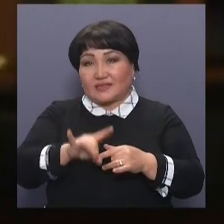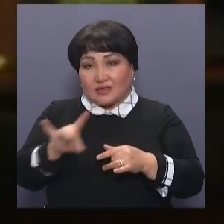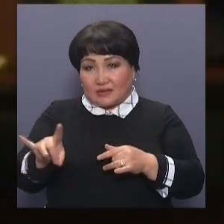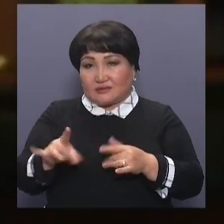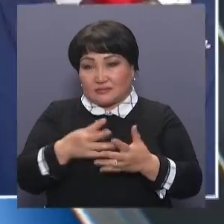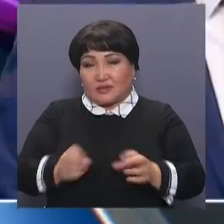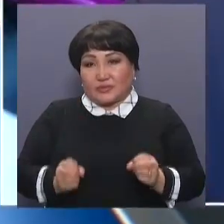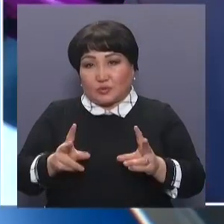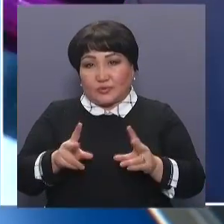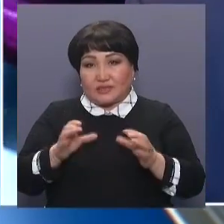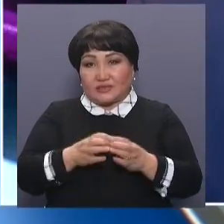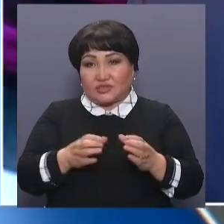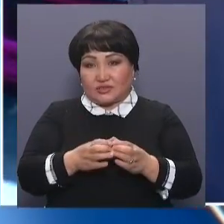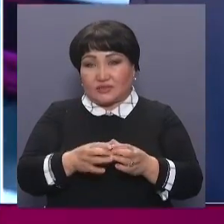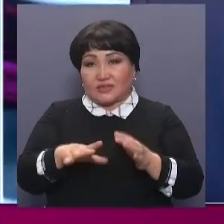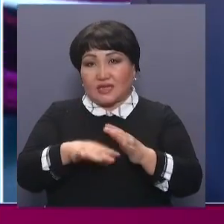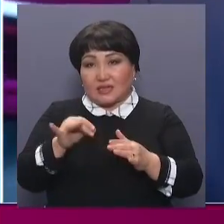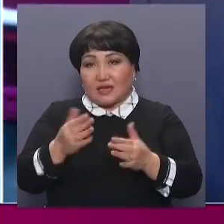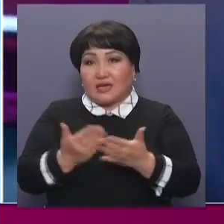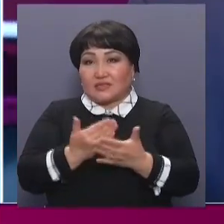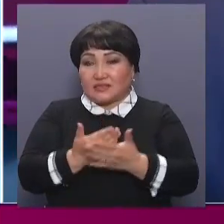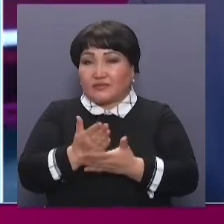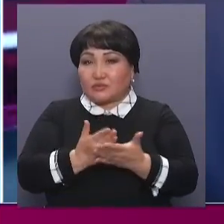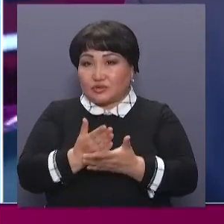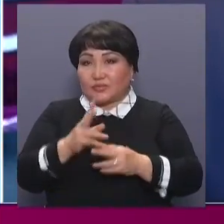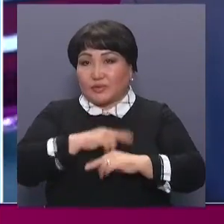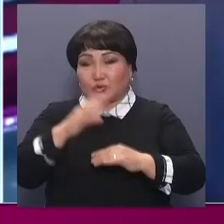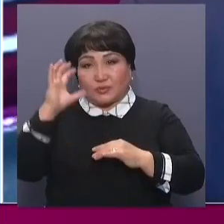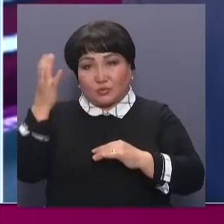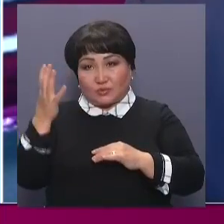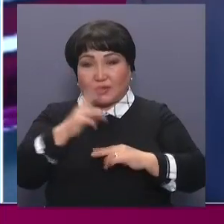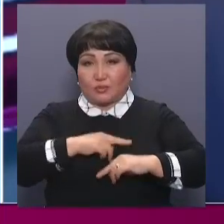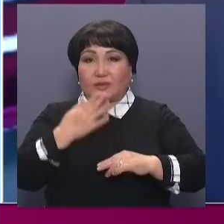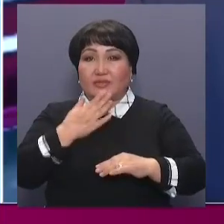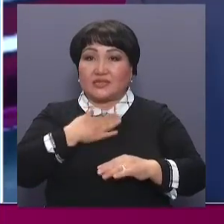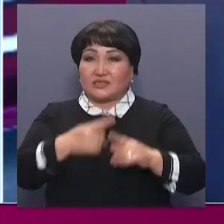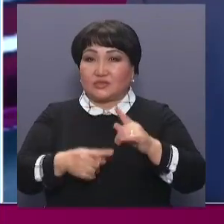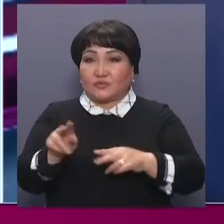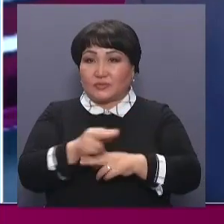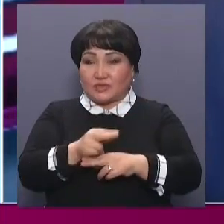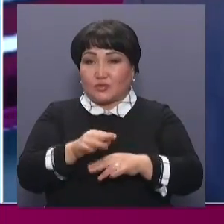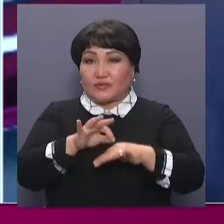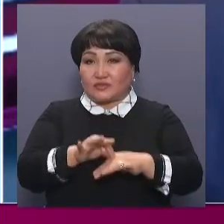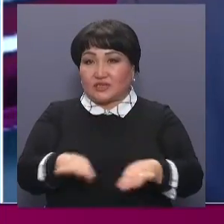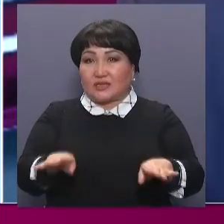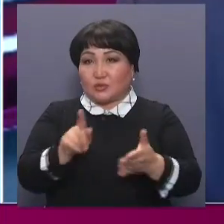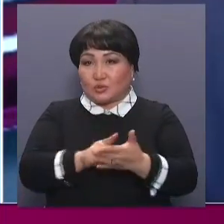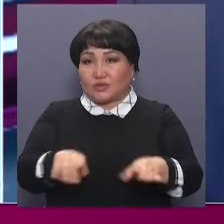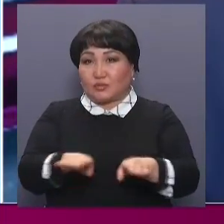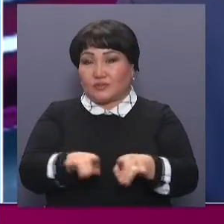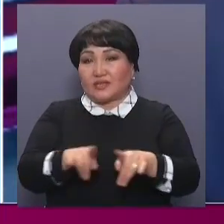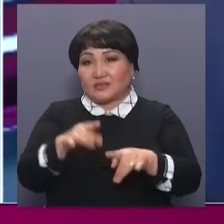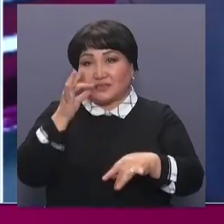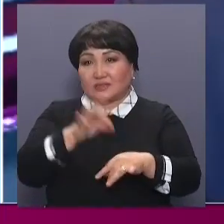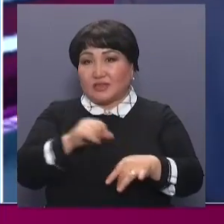новобранцами, оказывается, работают психологи. В общем, работа по патриотическому воспитанию проводится на должном уровне. Так сказал сам министр.